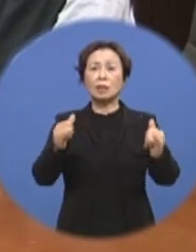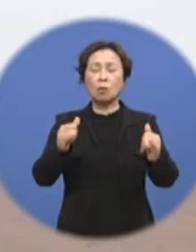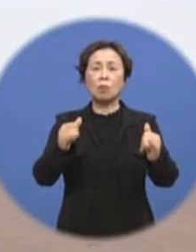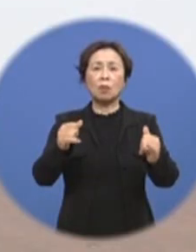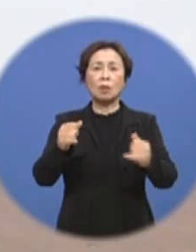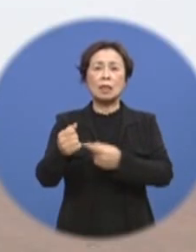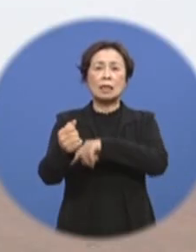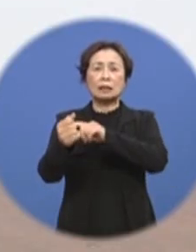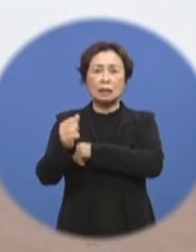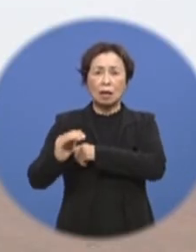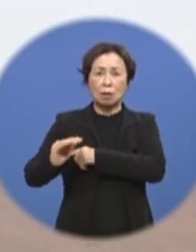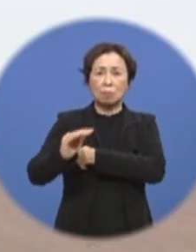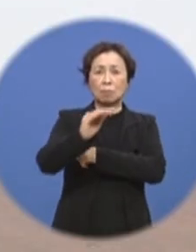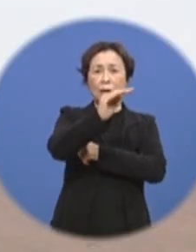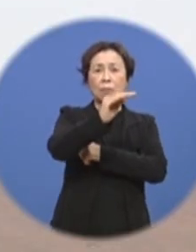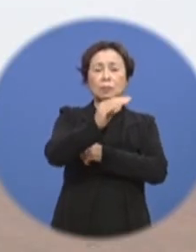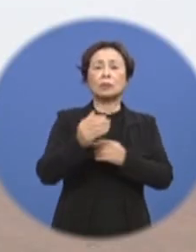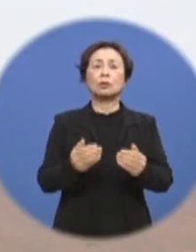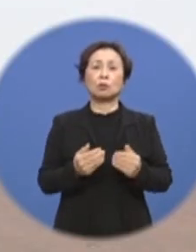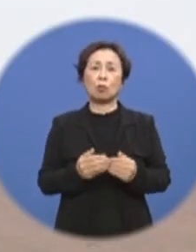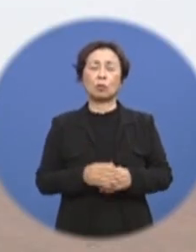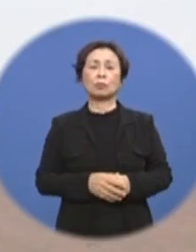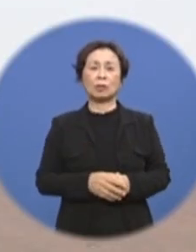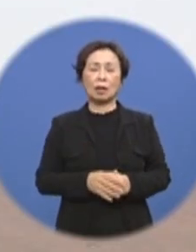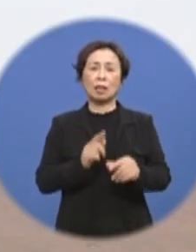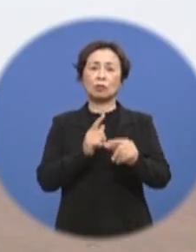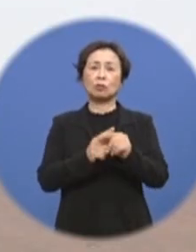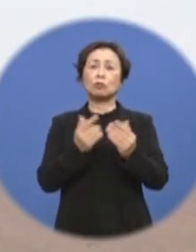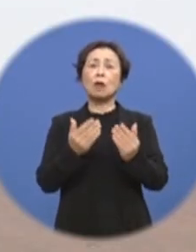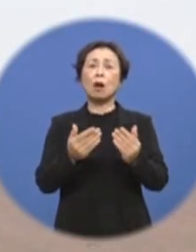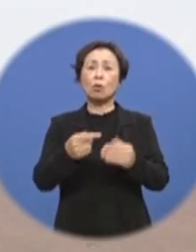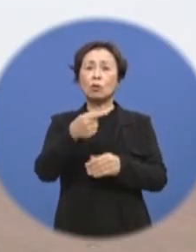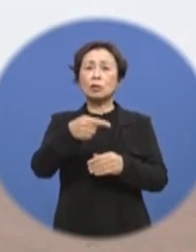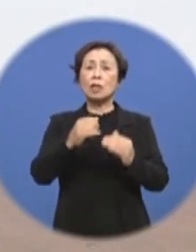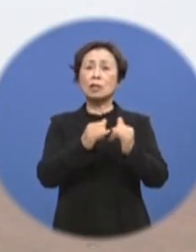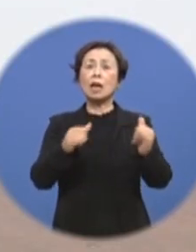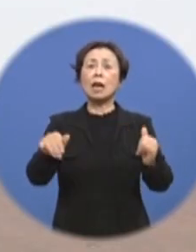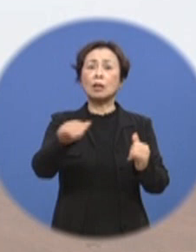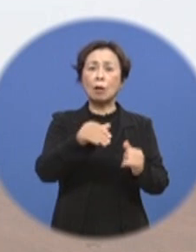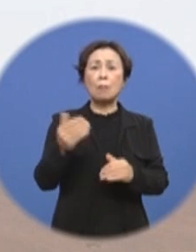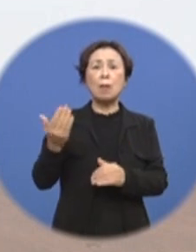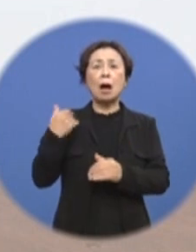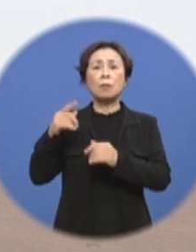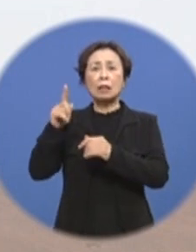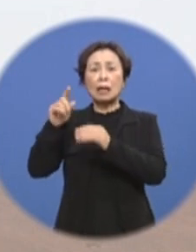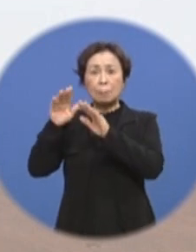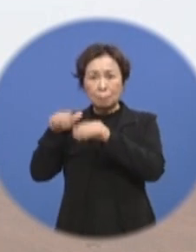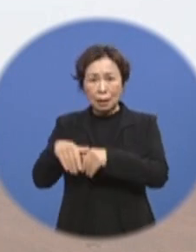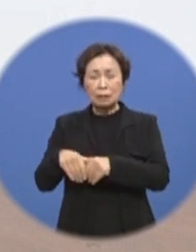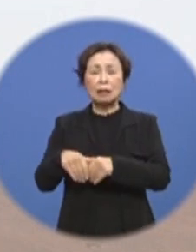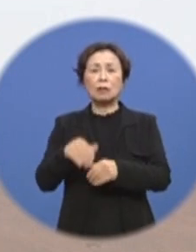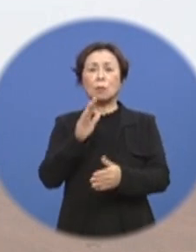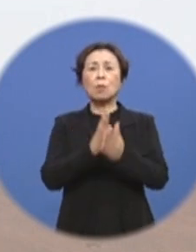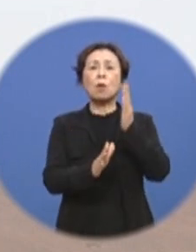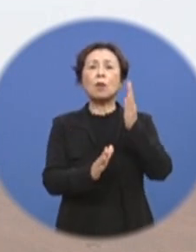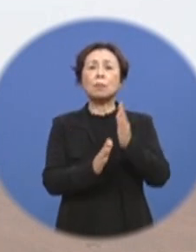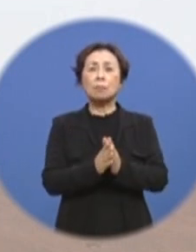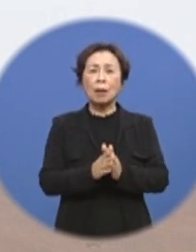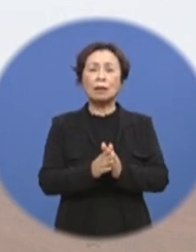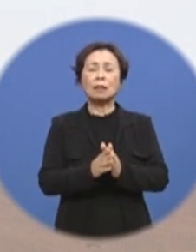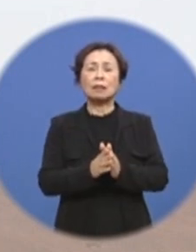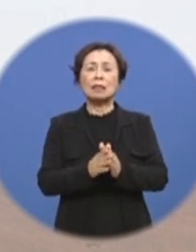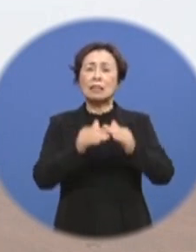いけないんであの中学校の教員はあの1回やりましたけどもう1回全員犬シュッ